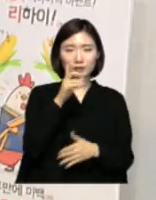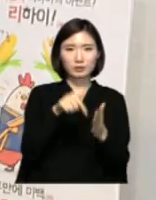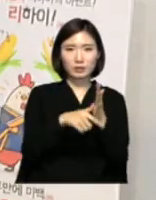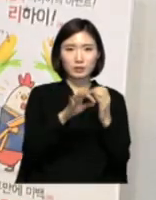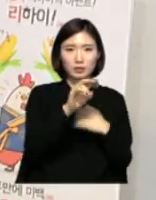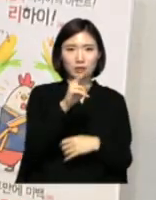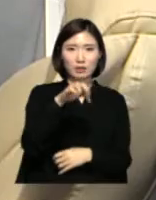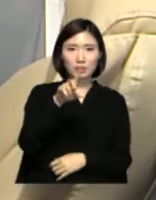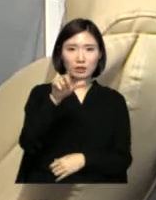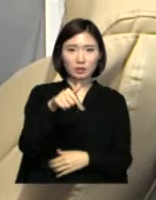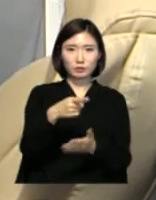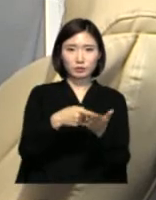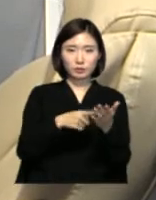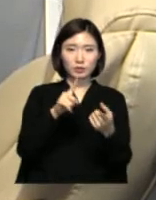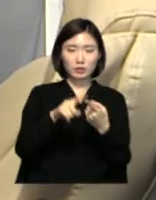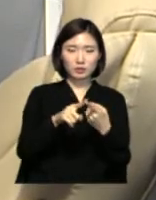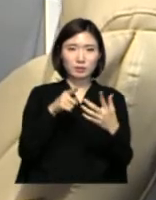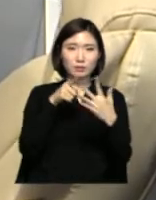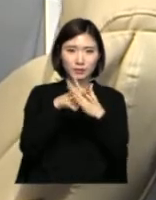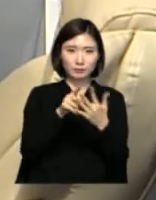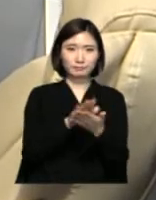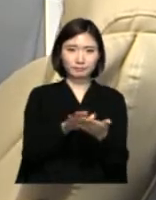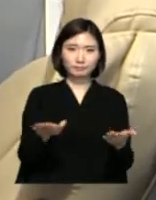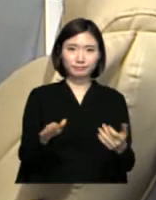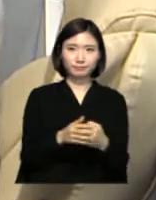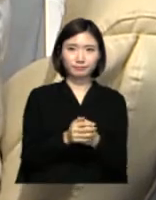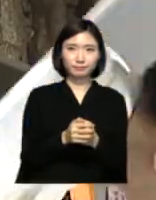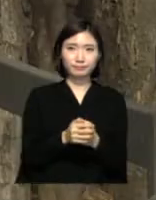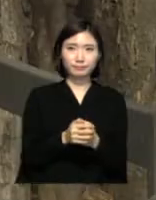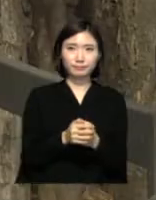양악 수술에 대해서 알아봤습니다. 감사합니다.